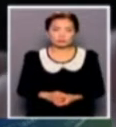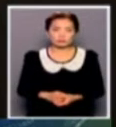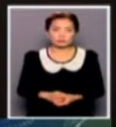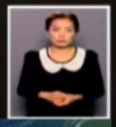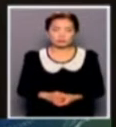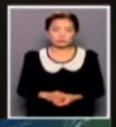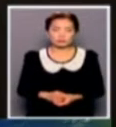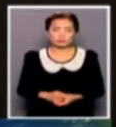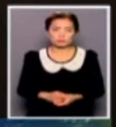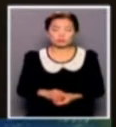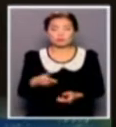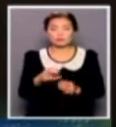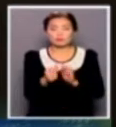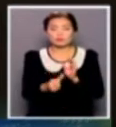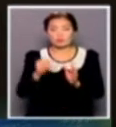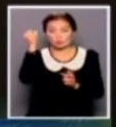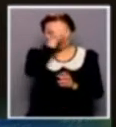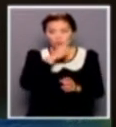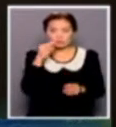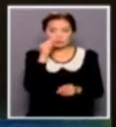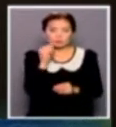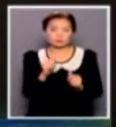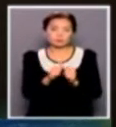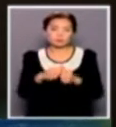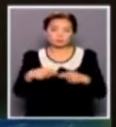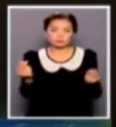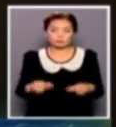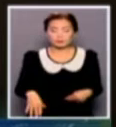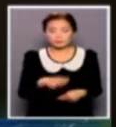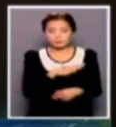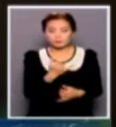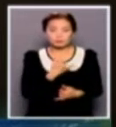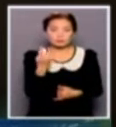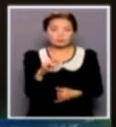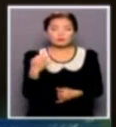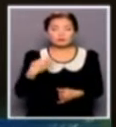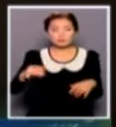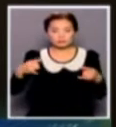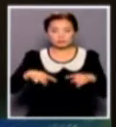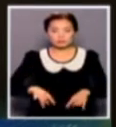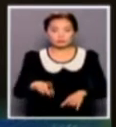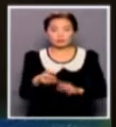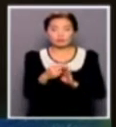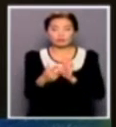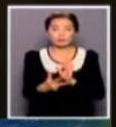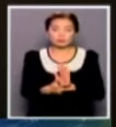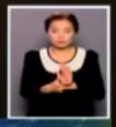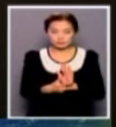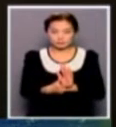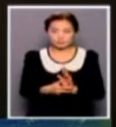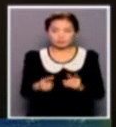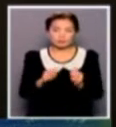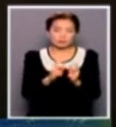В 2016 году мы с мужем вступили в законный брак. У нас есть один ребенок. Через 2 года между